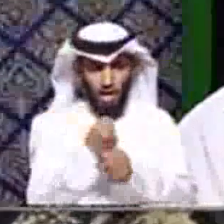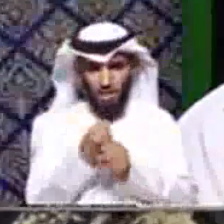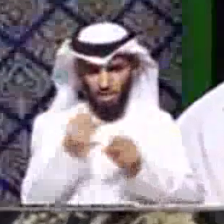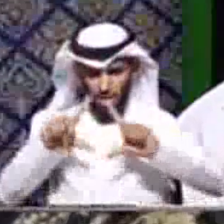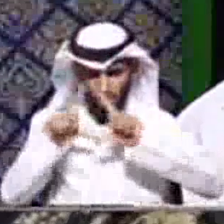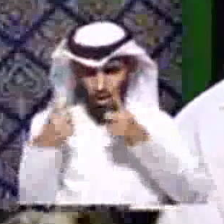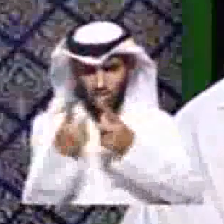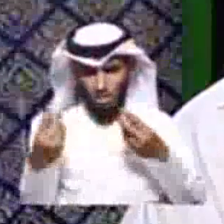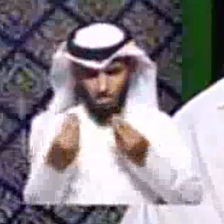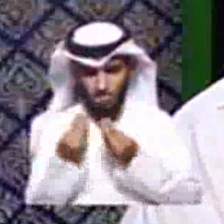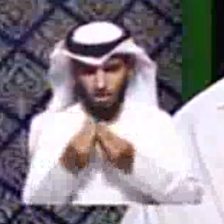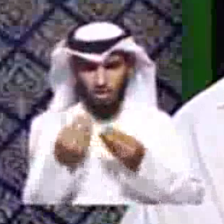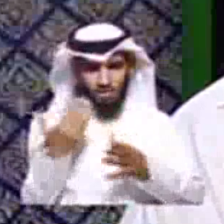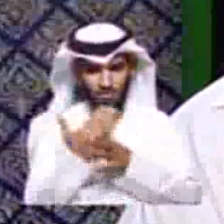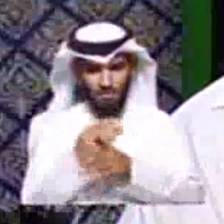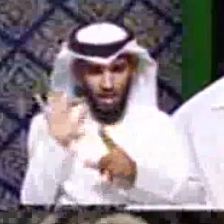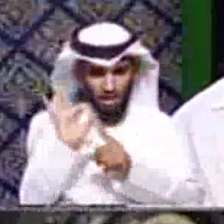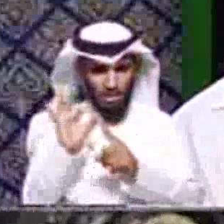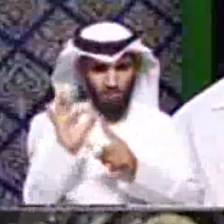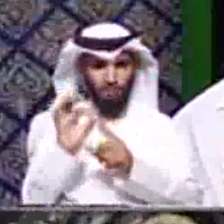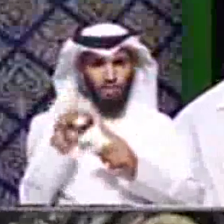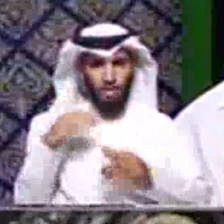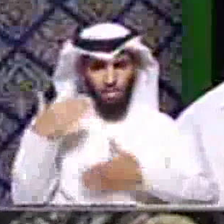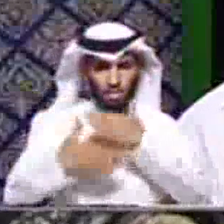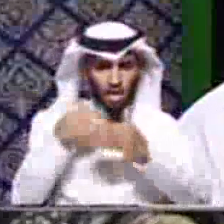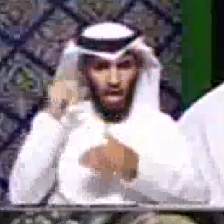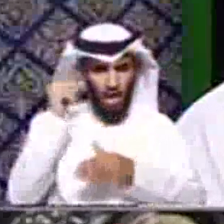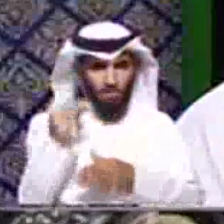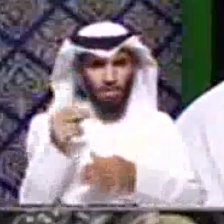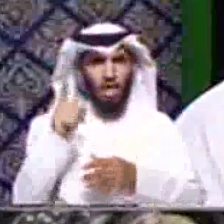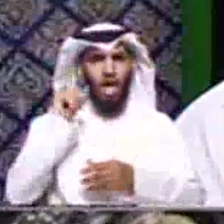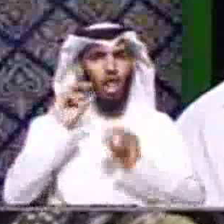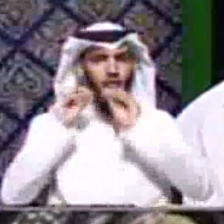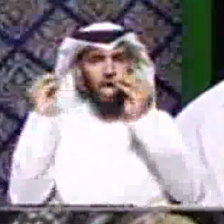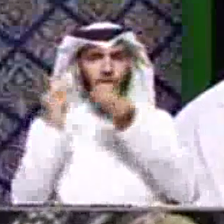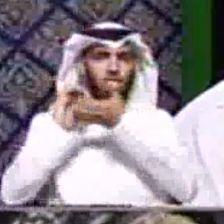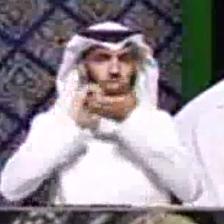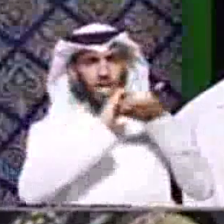اللجنة للمضي نحو استكمال متطلبات هيئة الاتحاد الجمركي